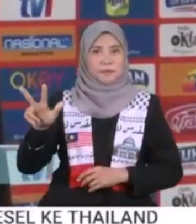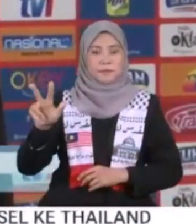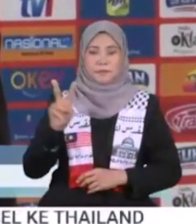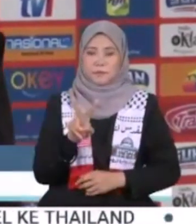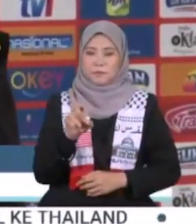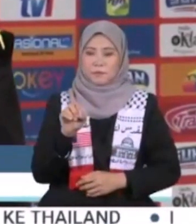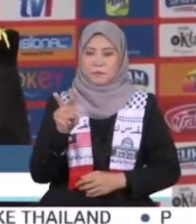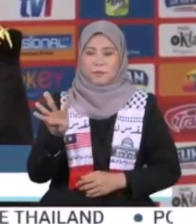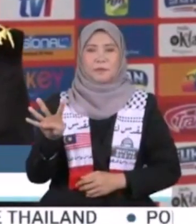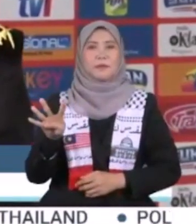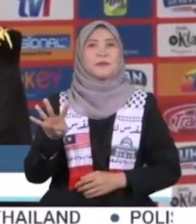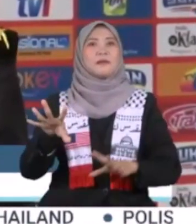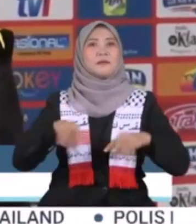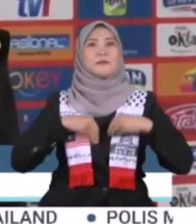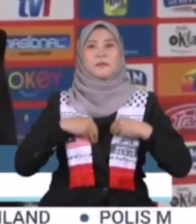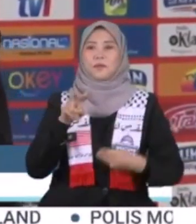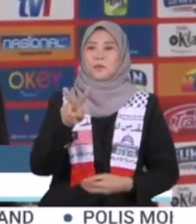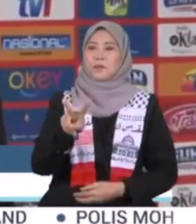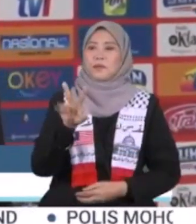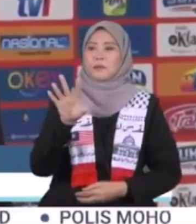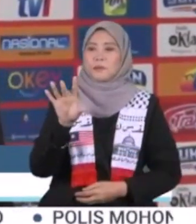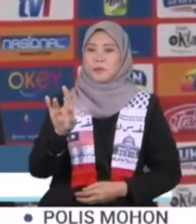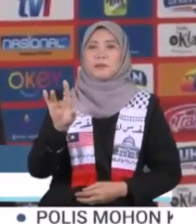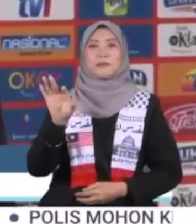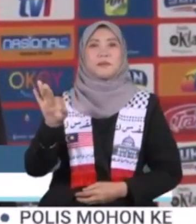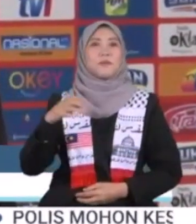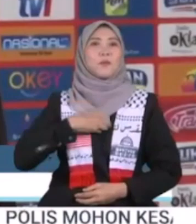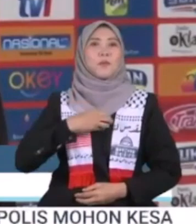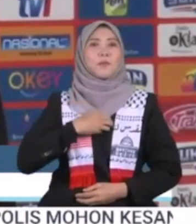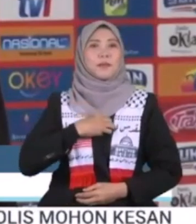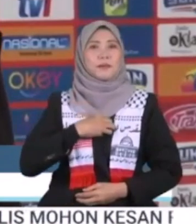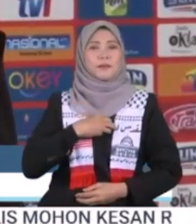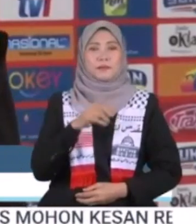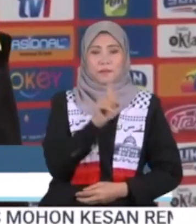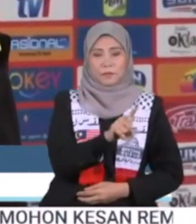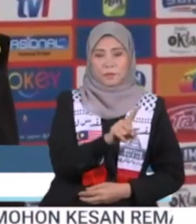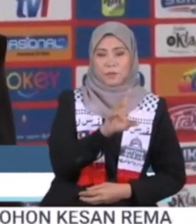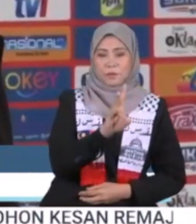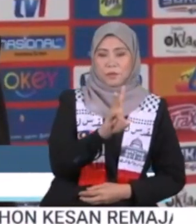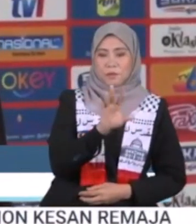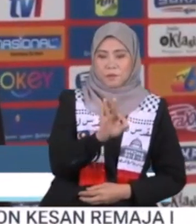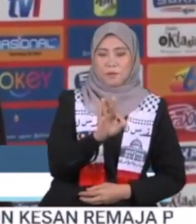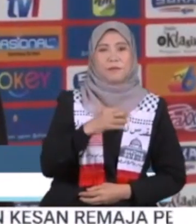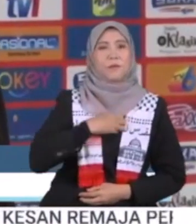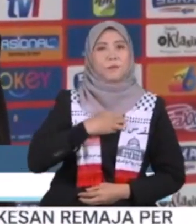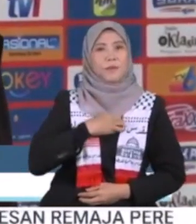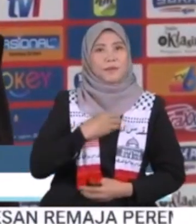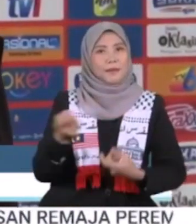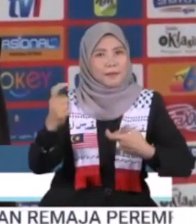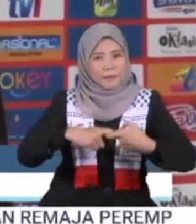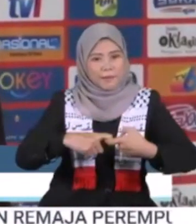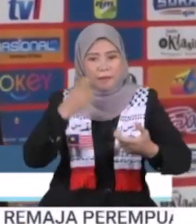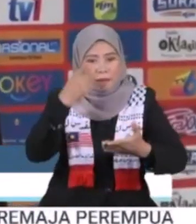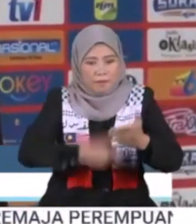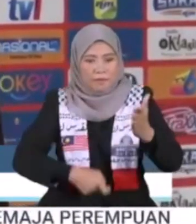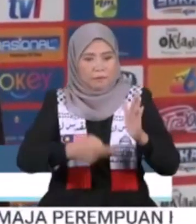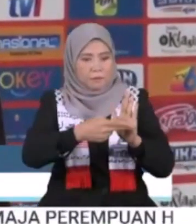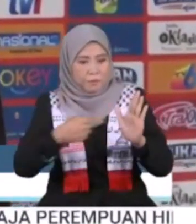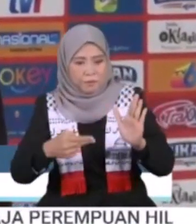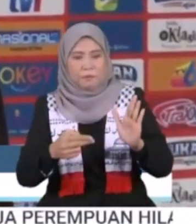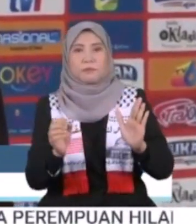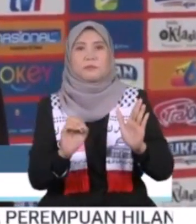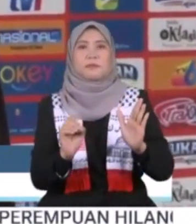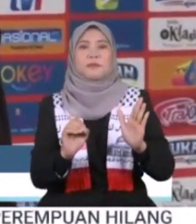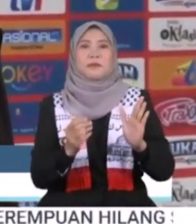2024 kita terima 200 9 aduan dan 179 aduan adalah berkaitan dengan tanda harga